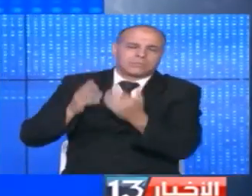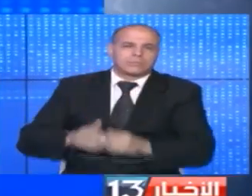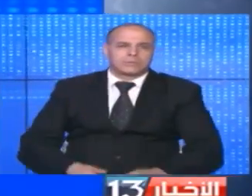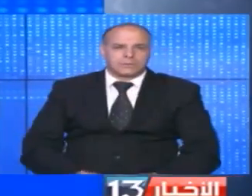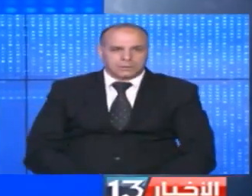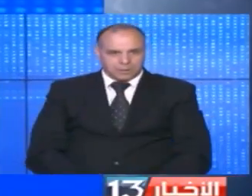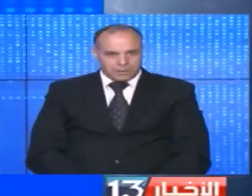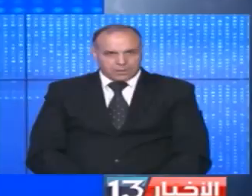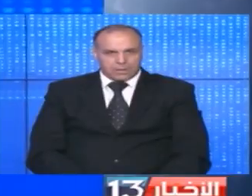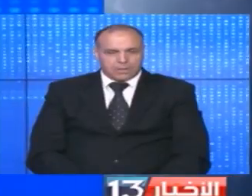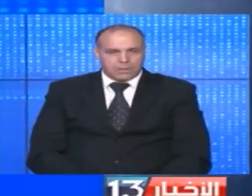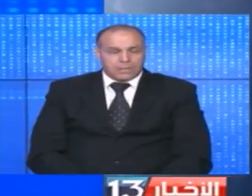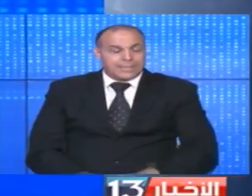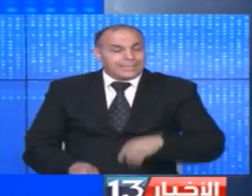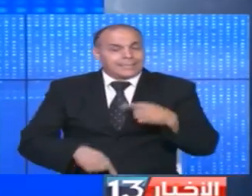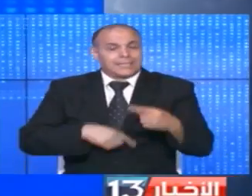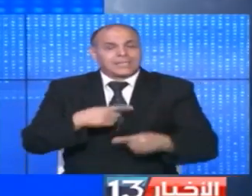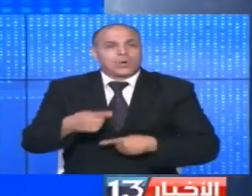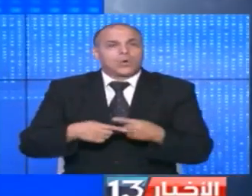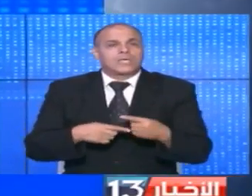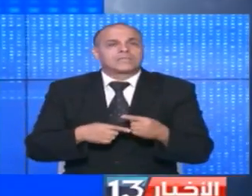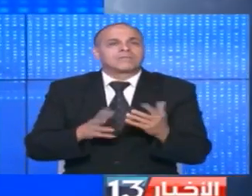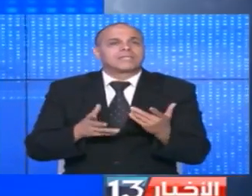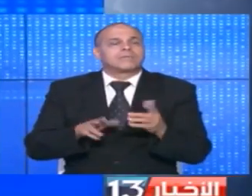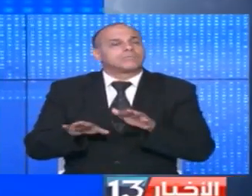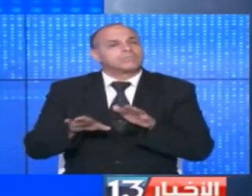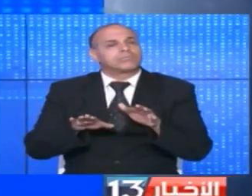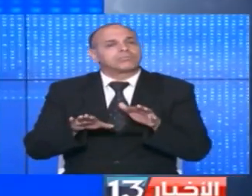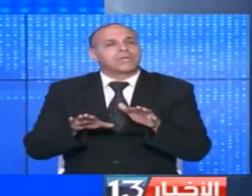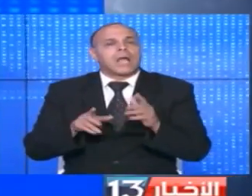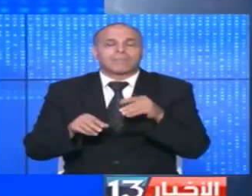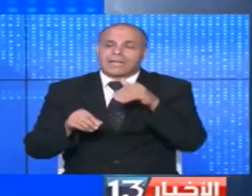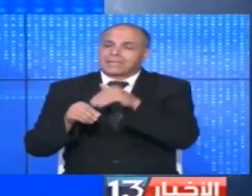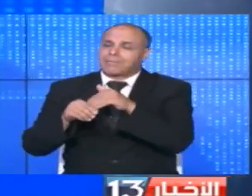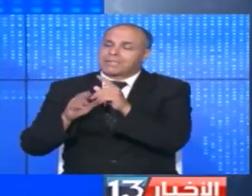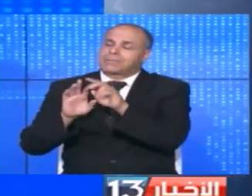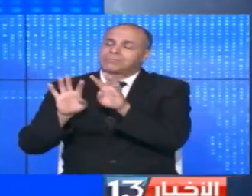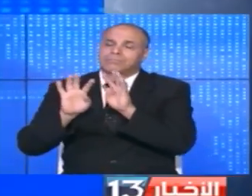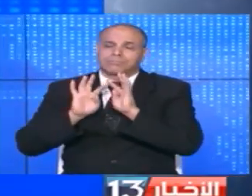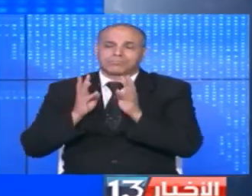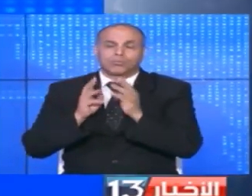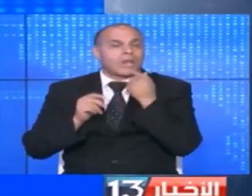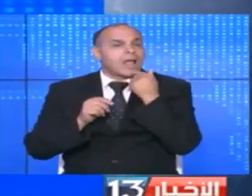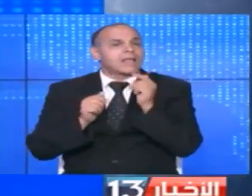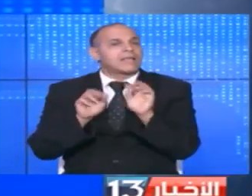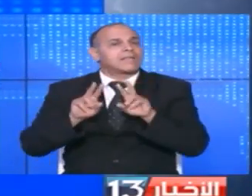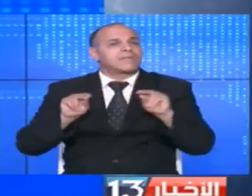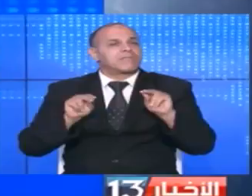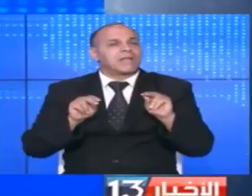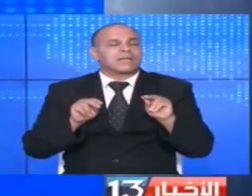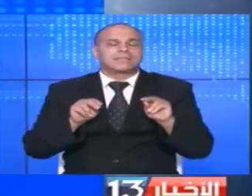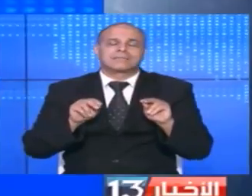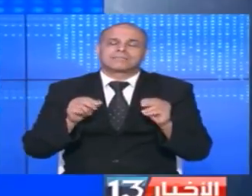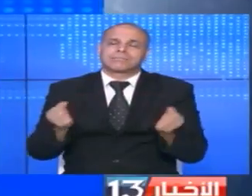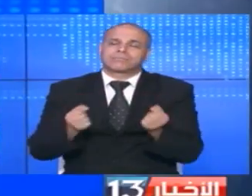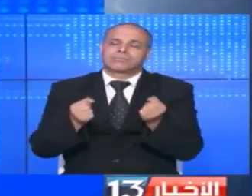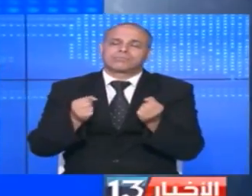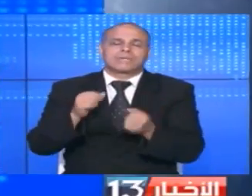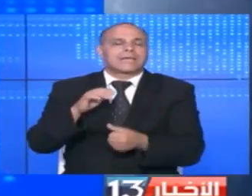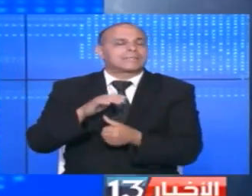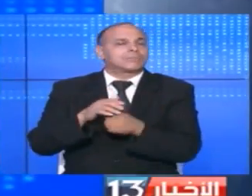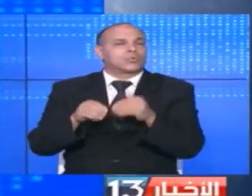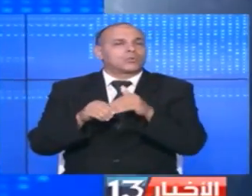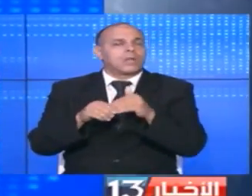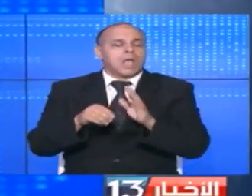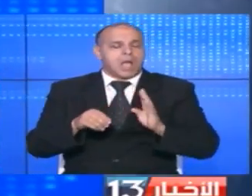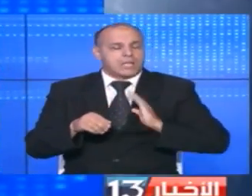ال تتواصل سير الانتخابات التشريعيه الحمله الانتخابيه شرعت قوات